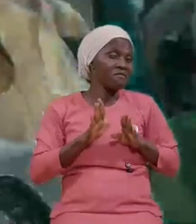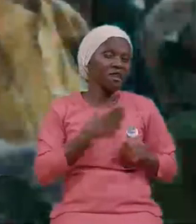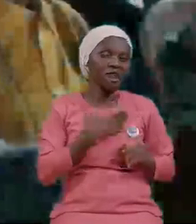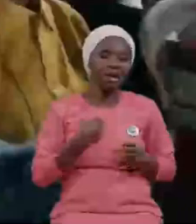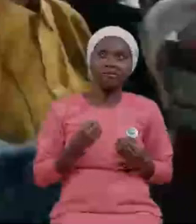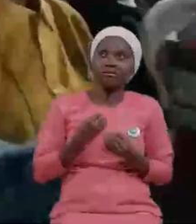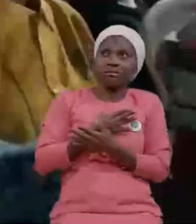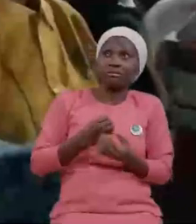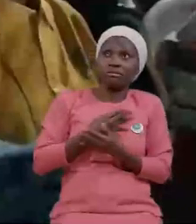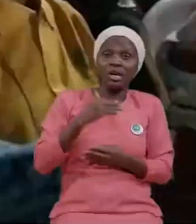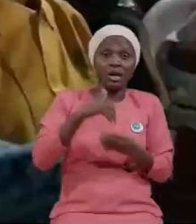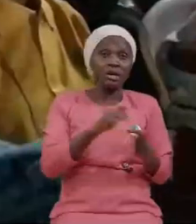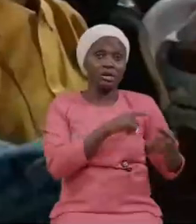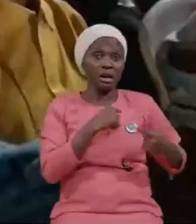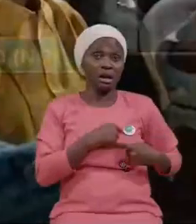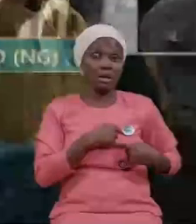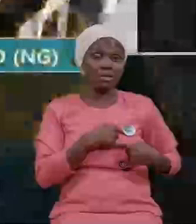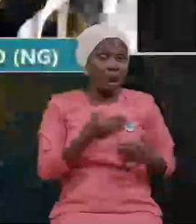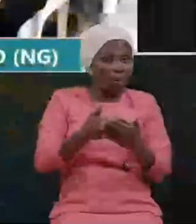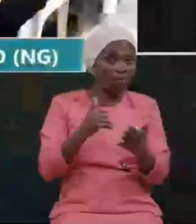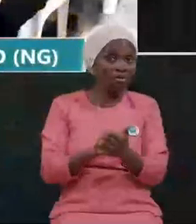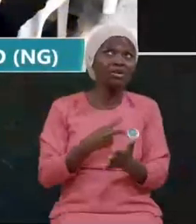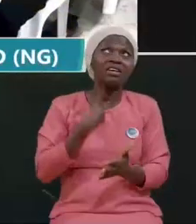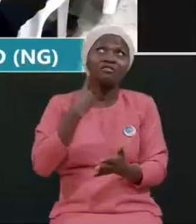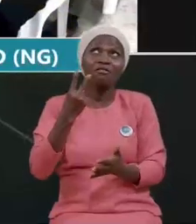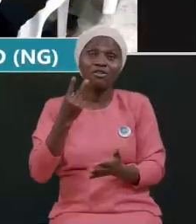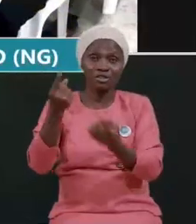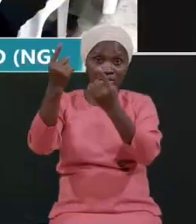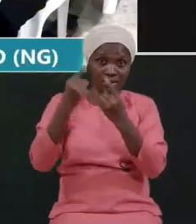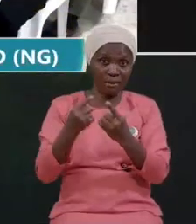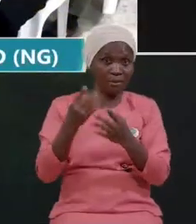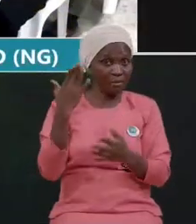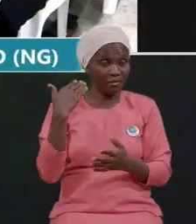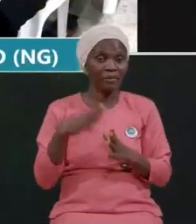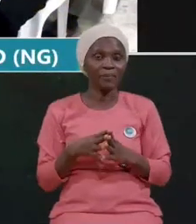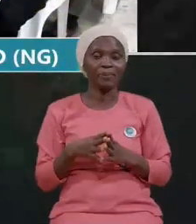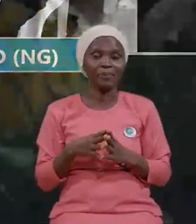Ils avaient la crainte et la palpitation dans le cœur avant que cette voix ne leur parvienne.